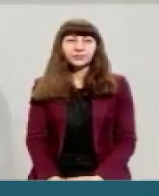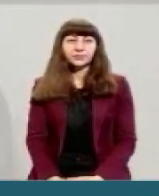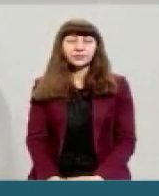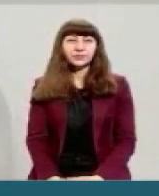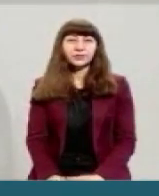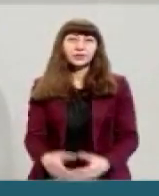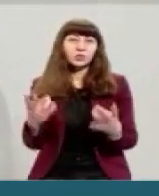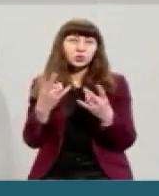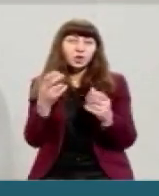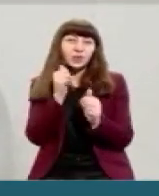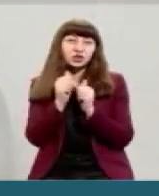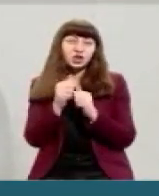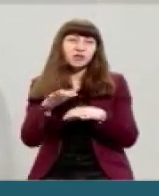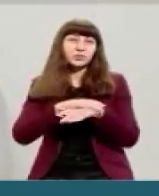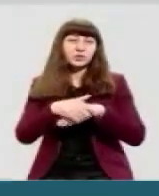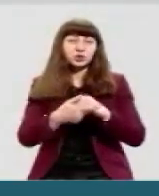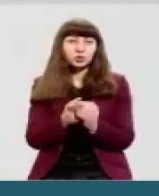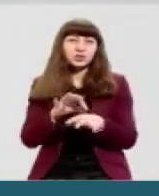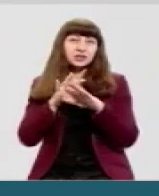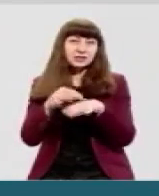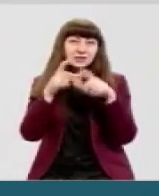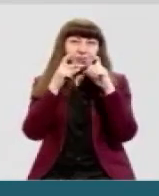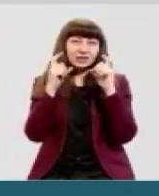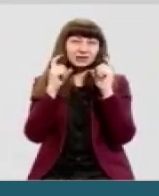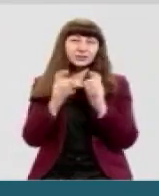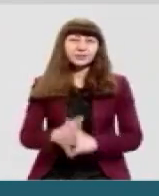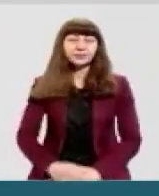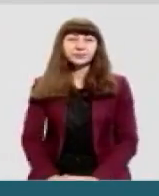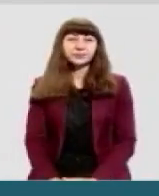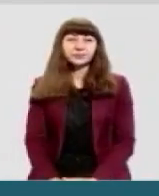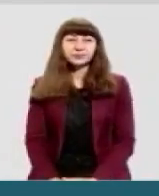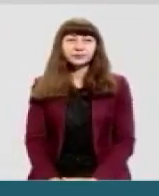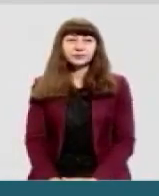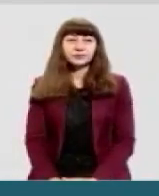профилактики, мытье рук и ношение масок. Айдана Папанина, Руслан Джабаев, телеканал Костанай.